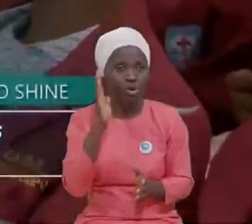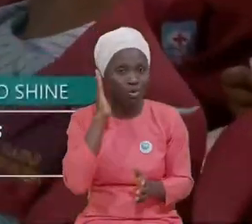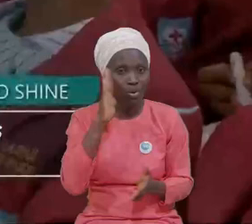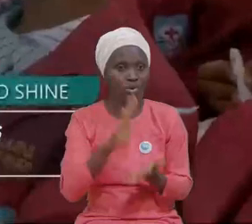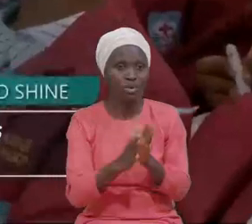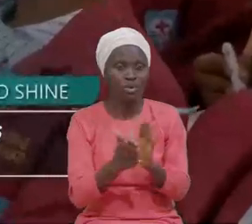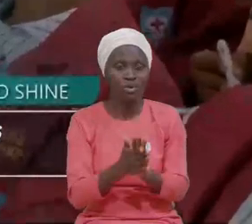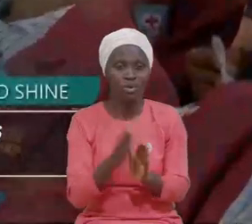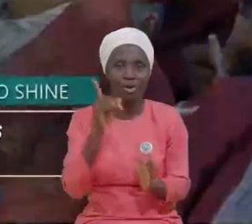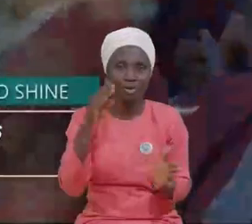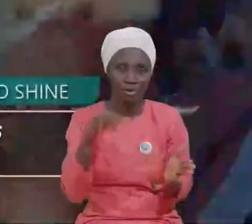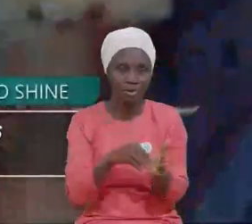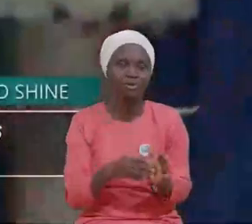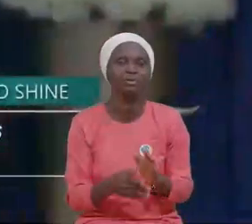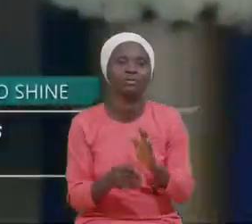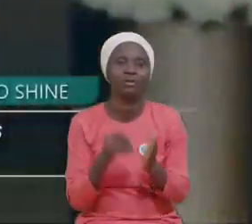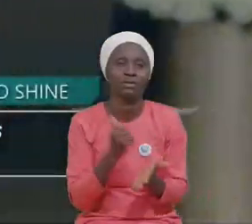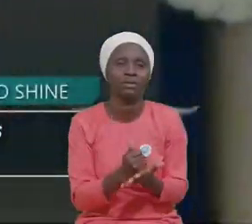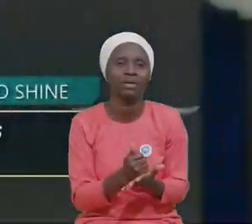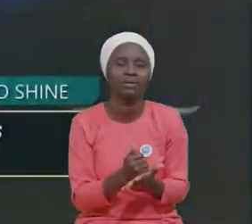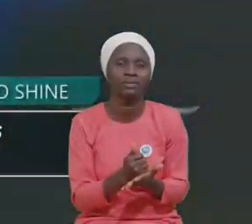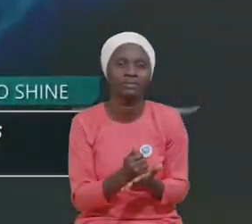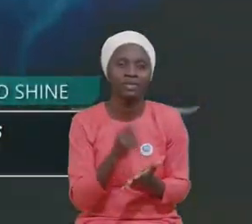Le plus petit deviendra un millier.